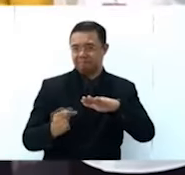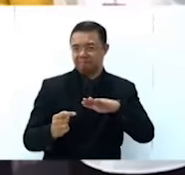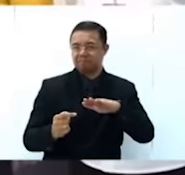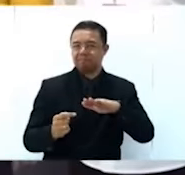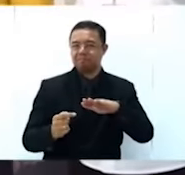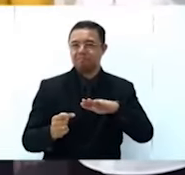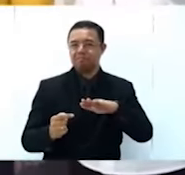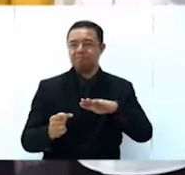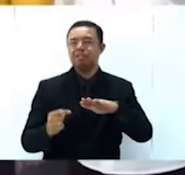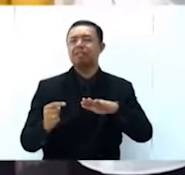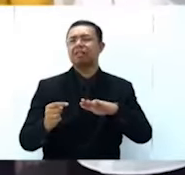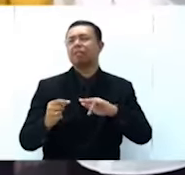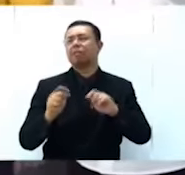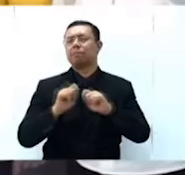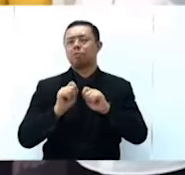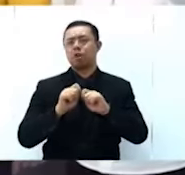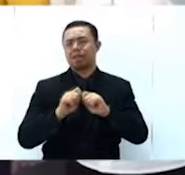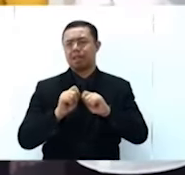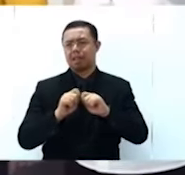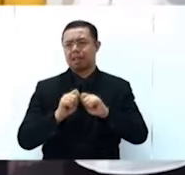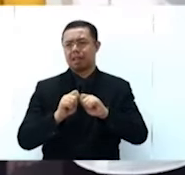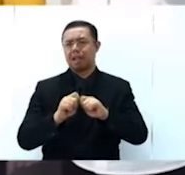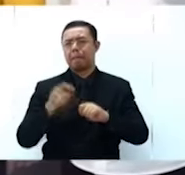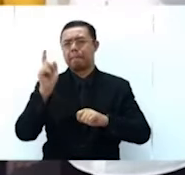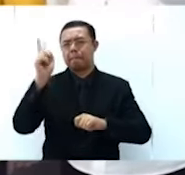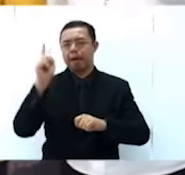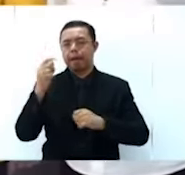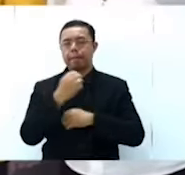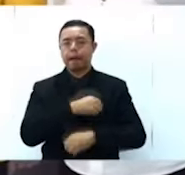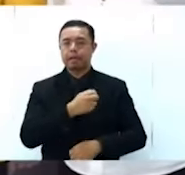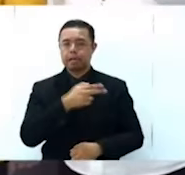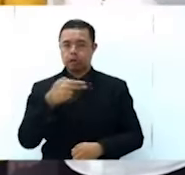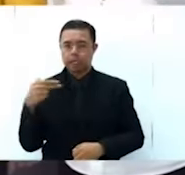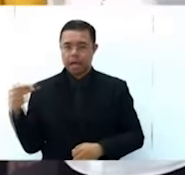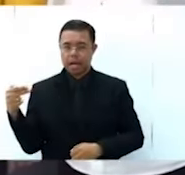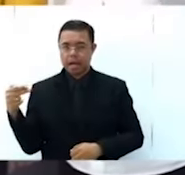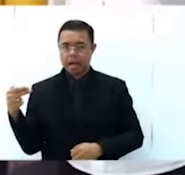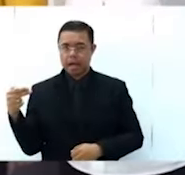korupsi yang sangat membahayakan bangsa dan negara